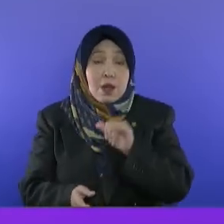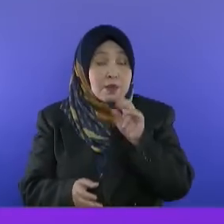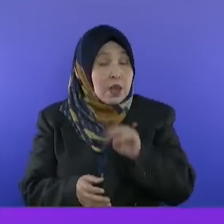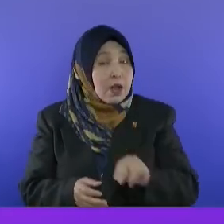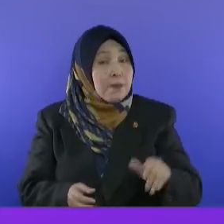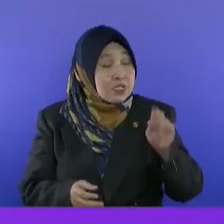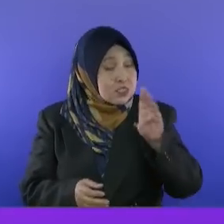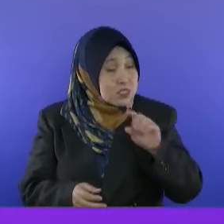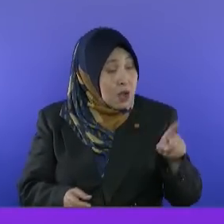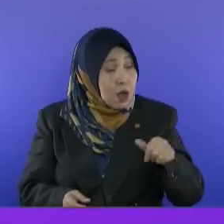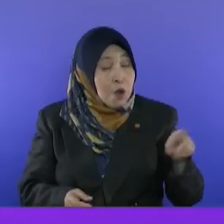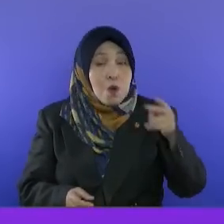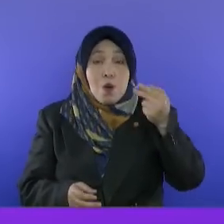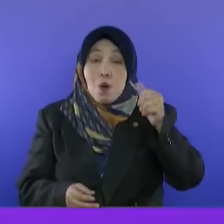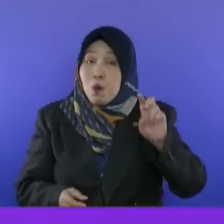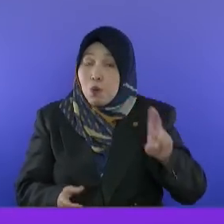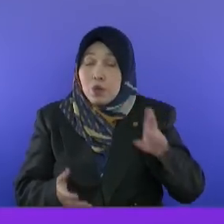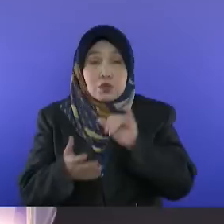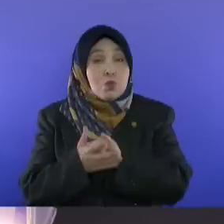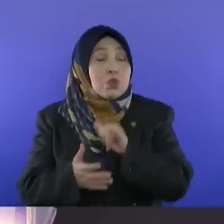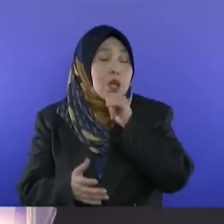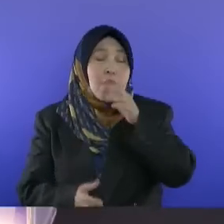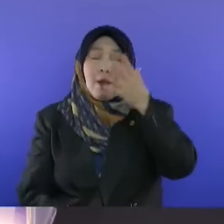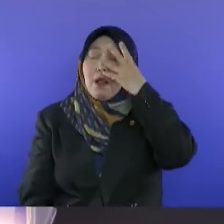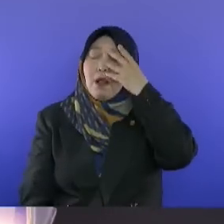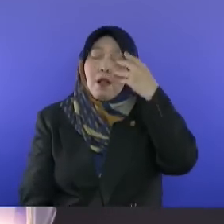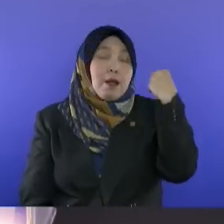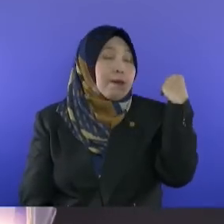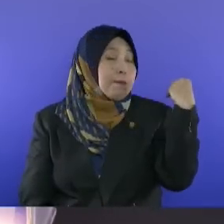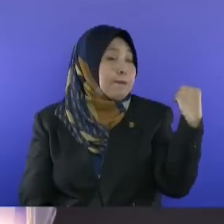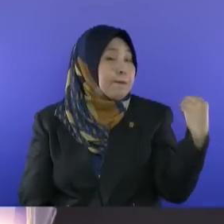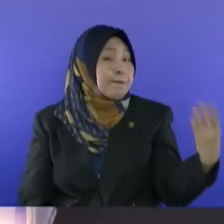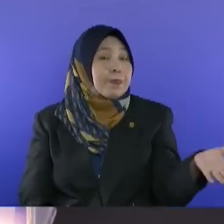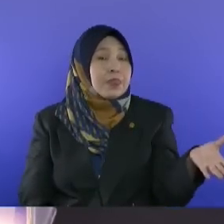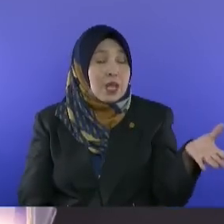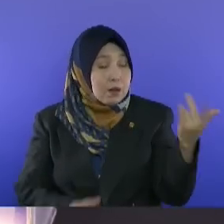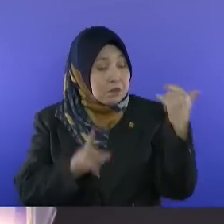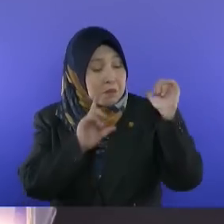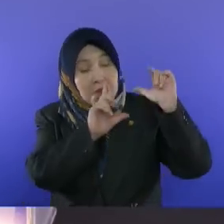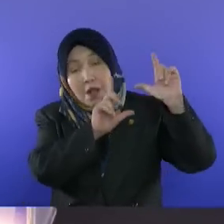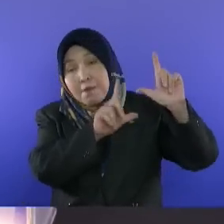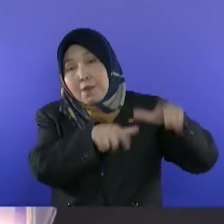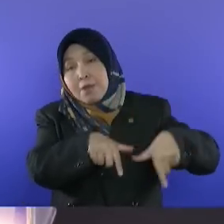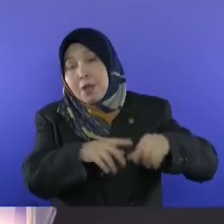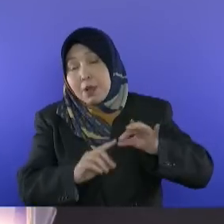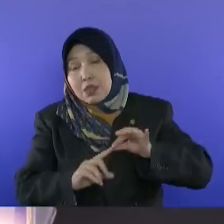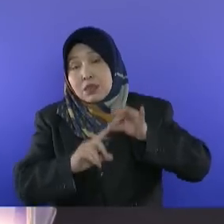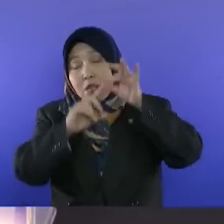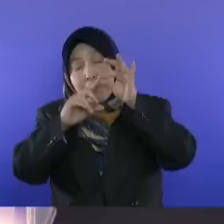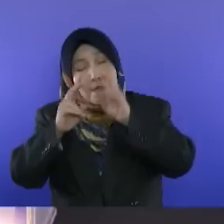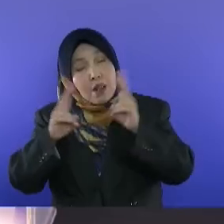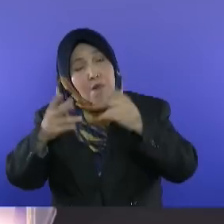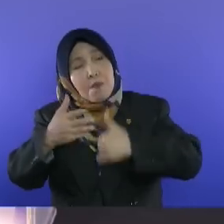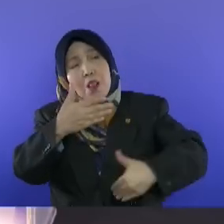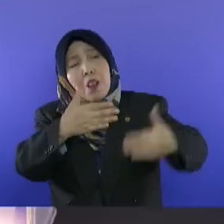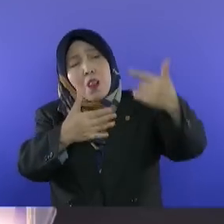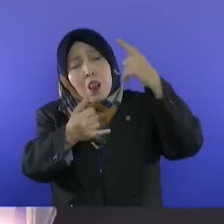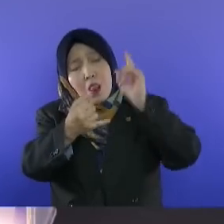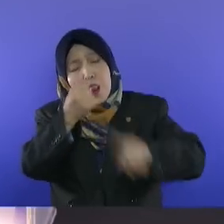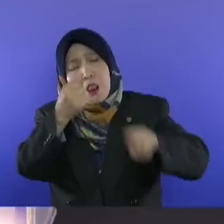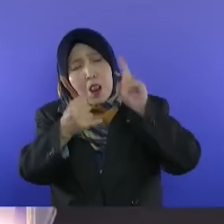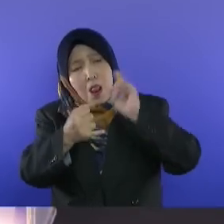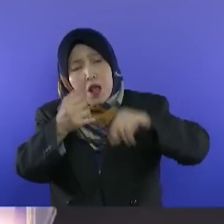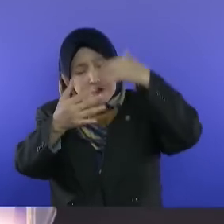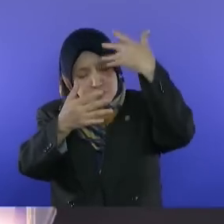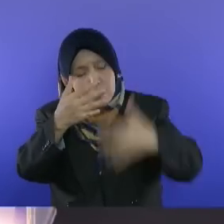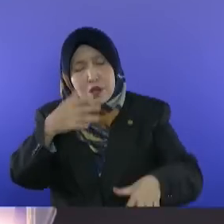ini maksudnya dia tak mengindahkan ya Dan meletakkan keutamaan paling belakang dalam dalam